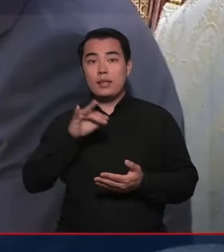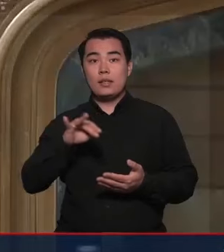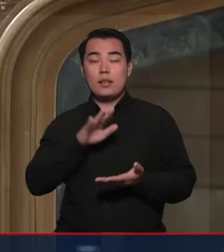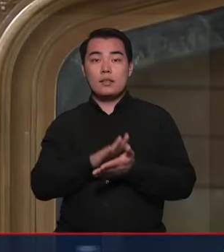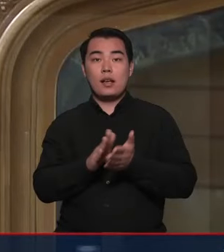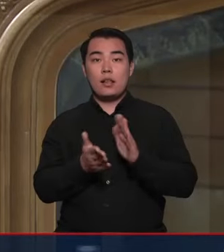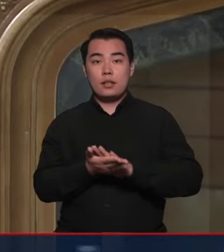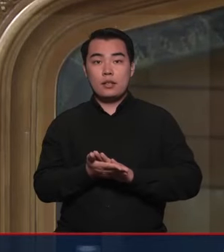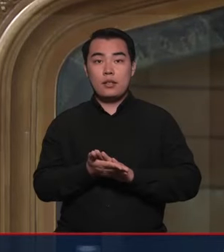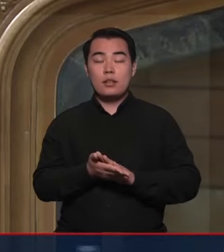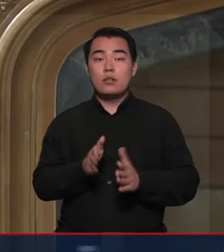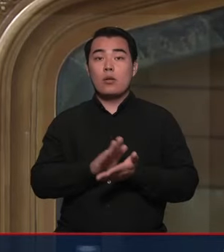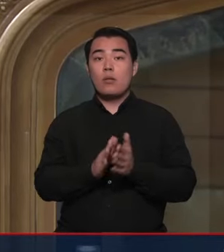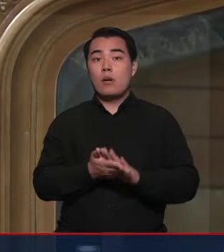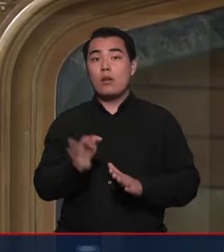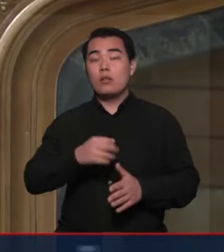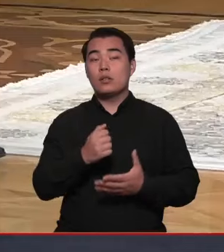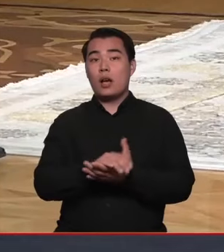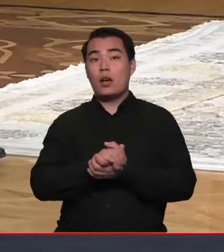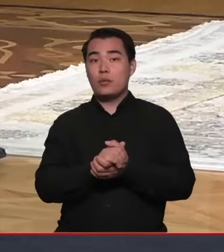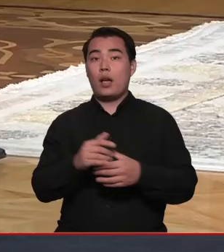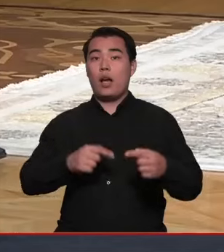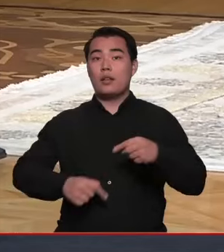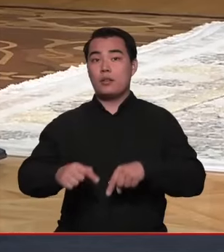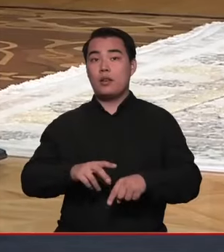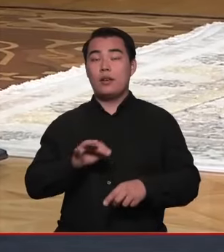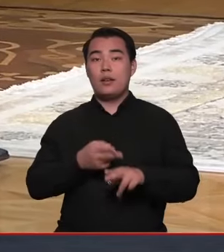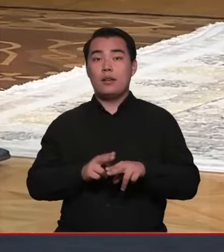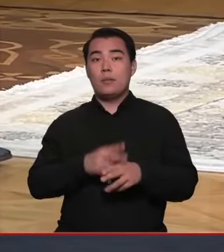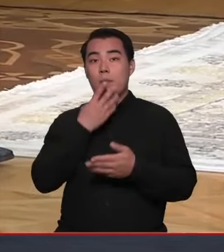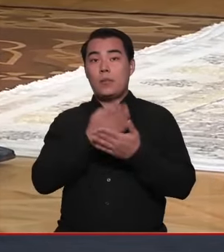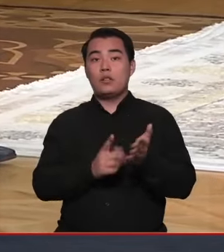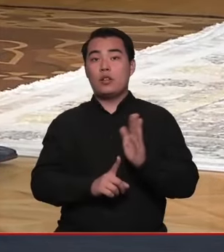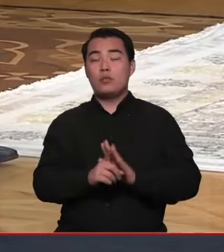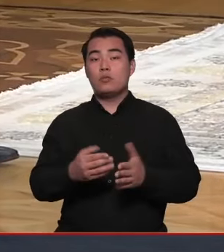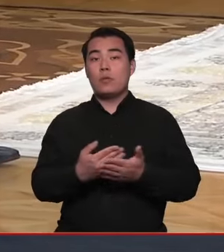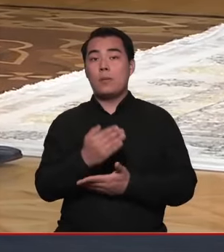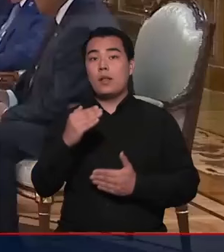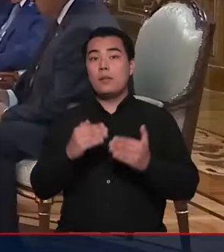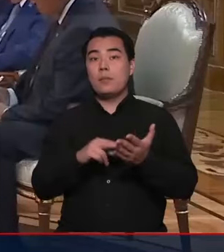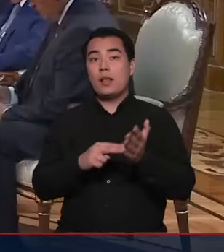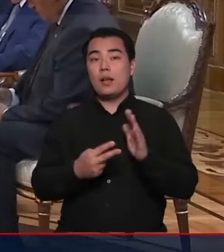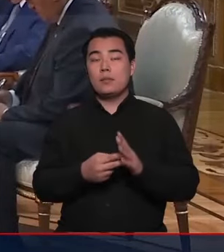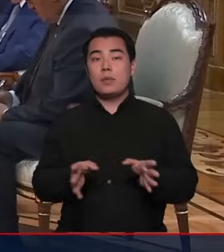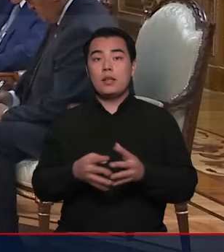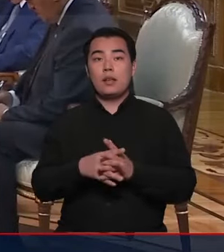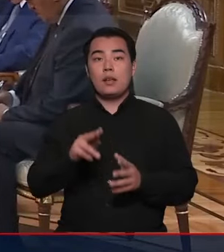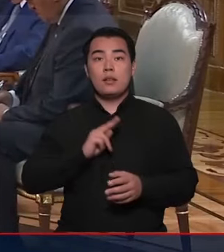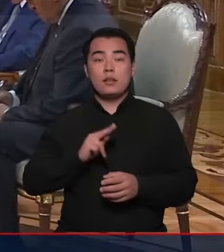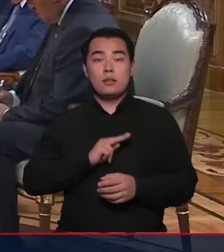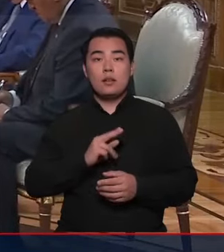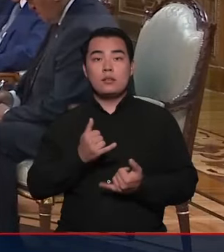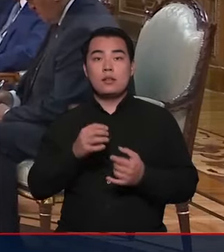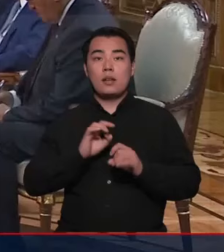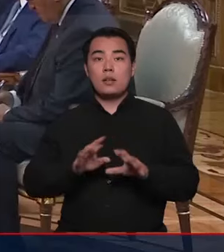историческое соглашение – договор о союзнических отношениях. Это знаменует начало нового этапа совместной работы, сказал Касым-Жомарт